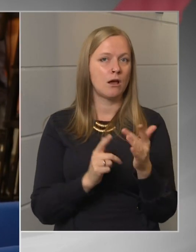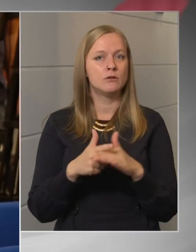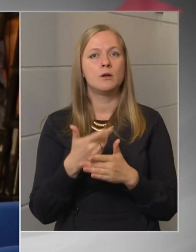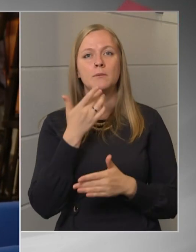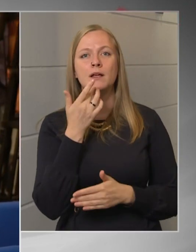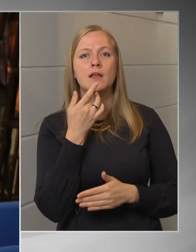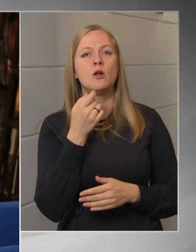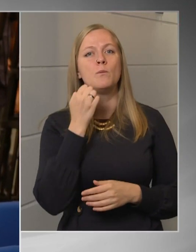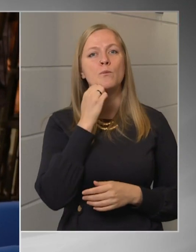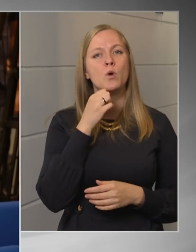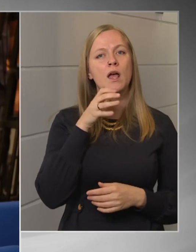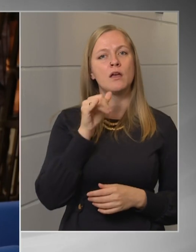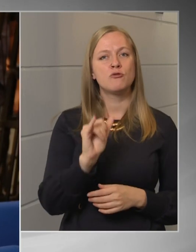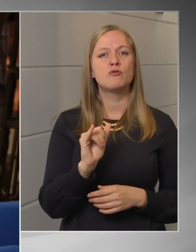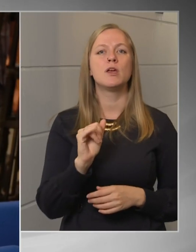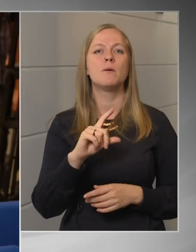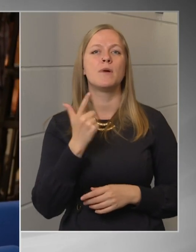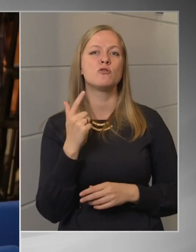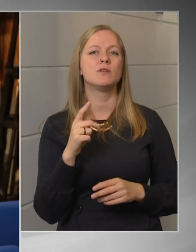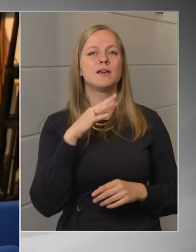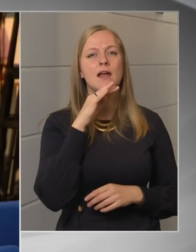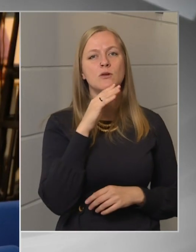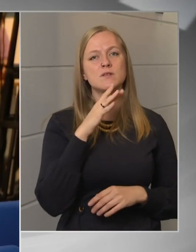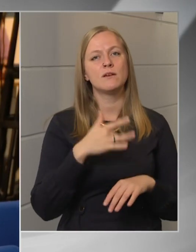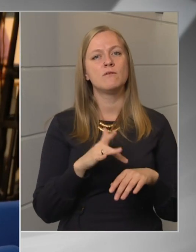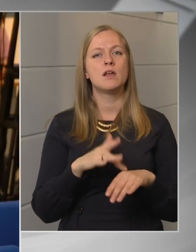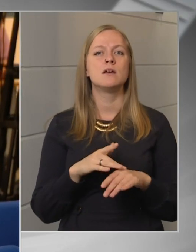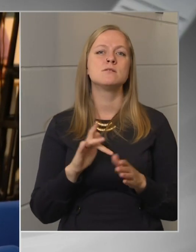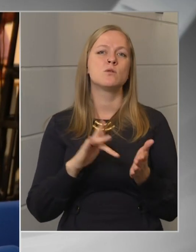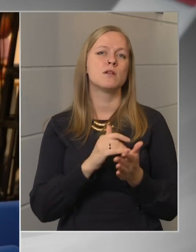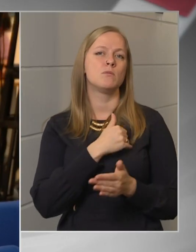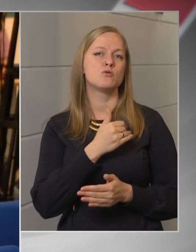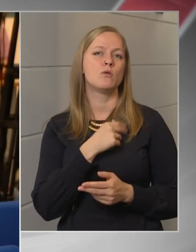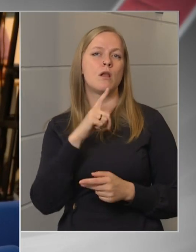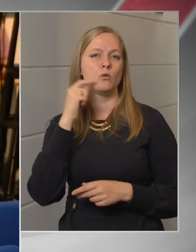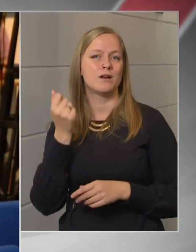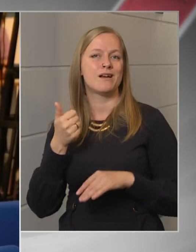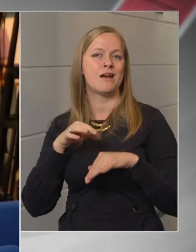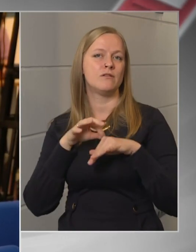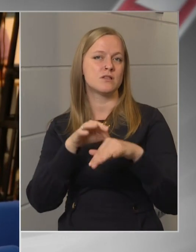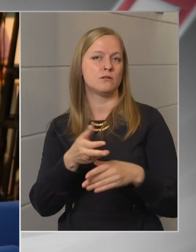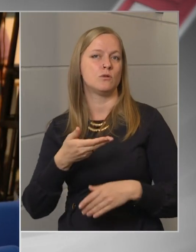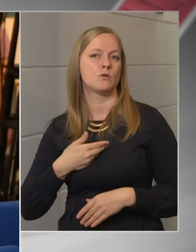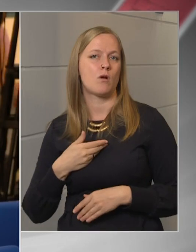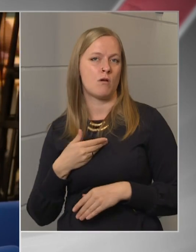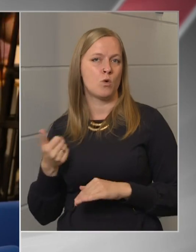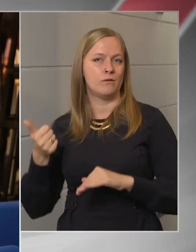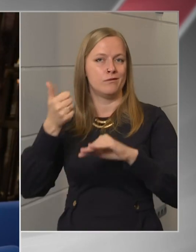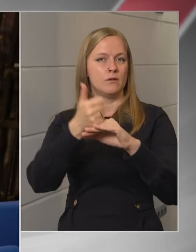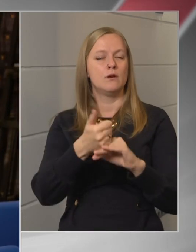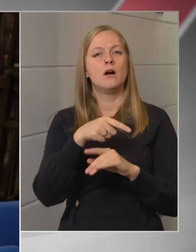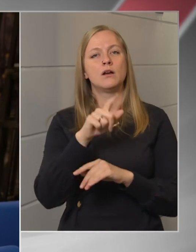Például a Munkácsi II. Rákóczi Ferenc középiskola ukrán vezetőt kapott a nyakába, aki